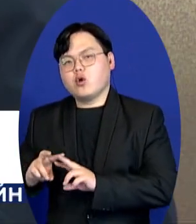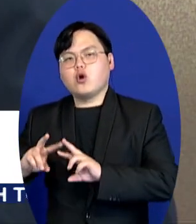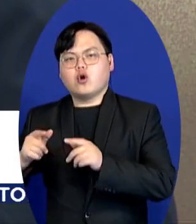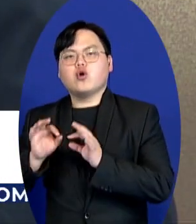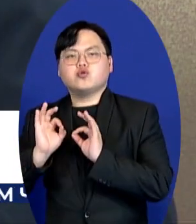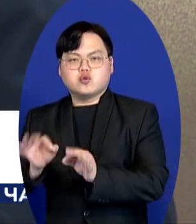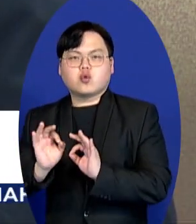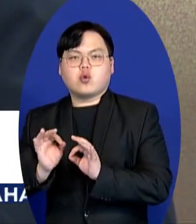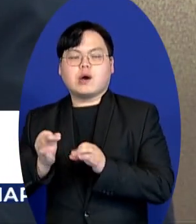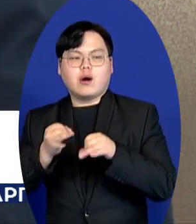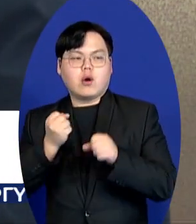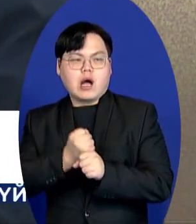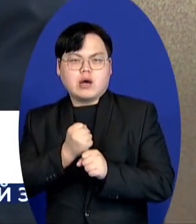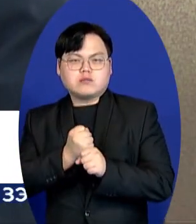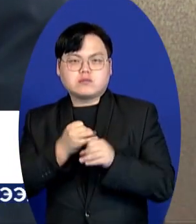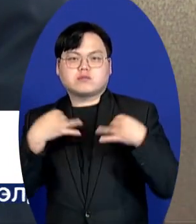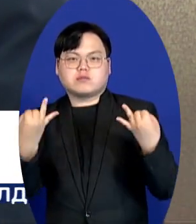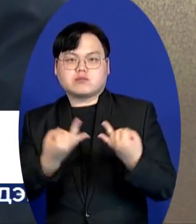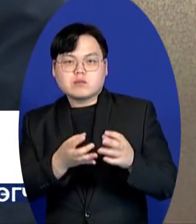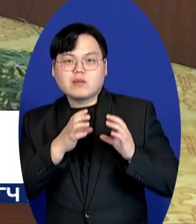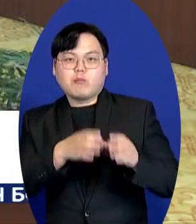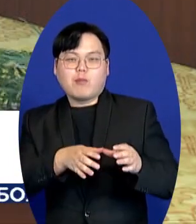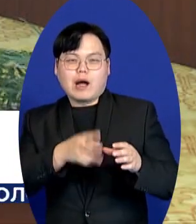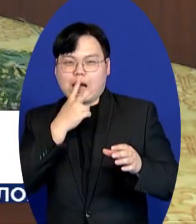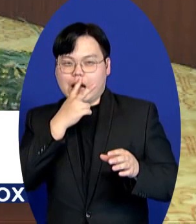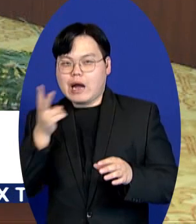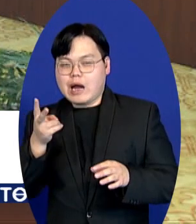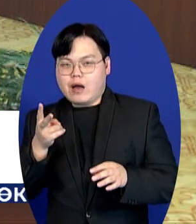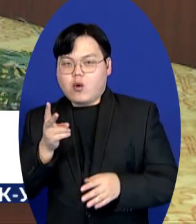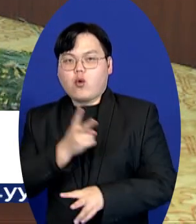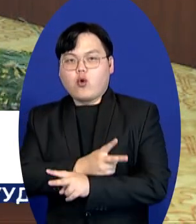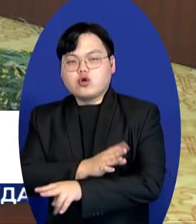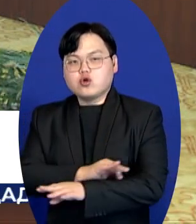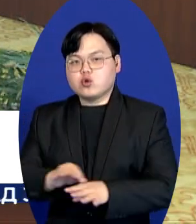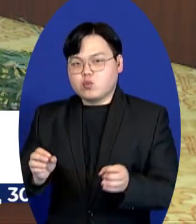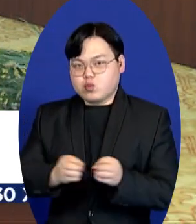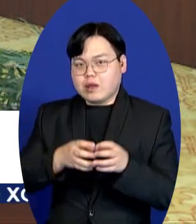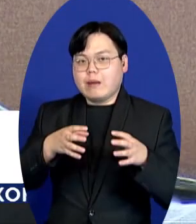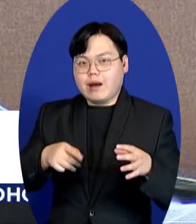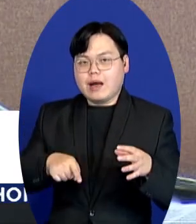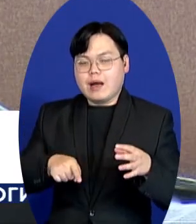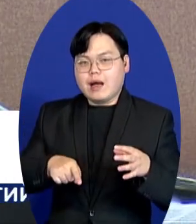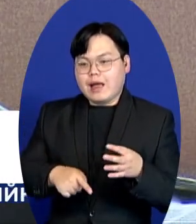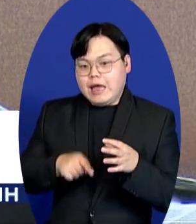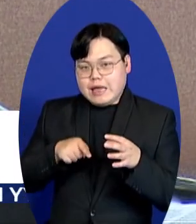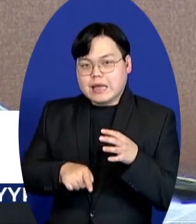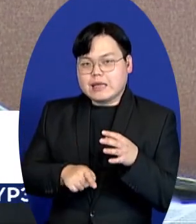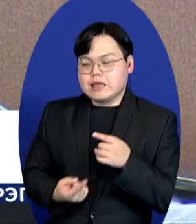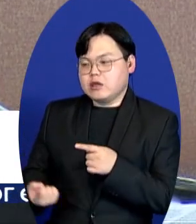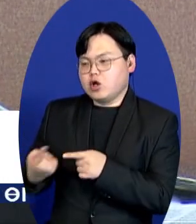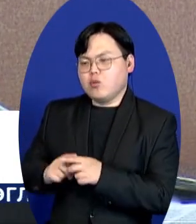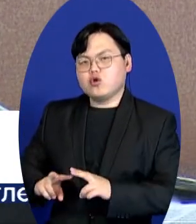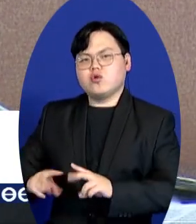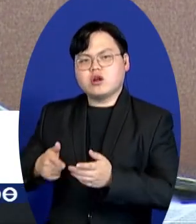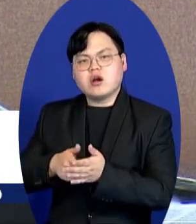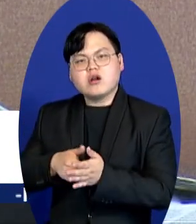гэж улсын хурлын ажлын хэсгийн гишүүд үзэж хуулийн төслүүдийг боловсруулсан байна. За тухайн хуулиудад нэмэлт өөрчлөлт оруулах